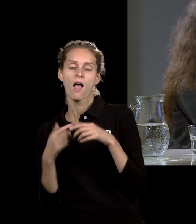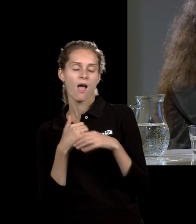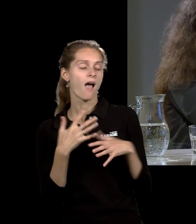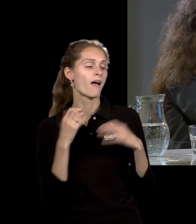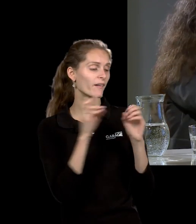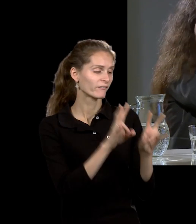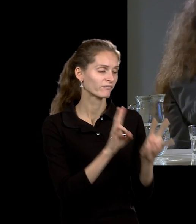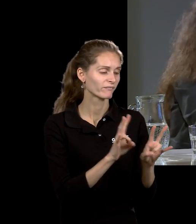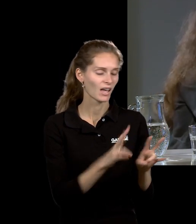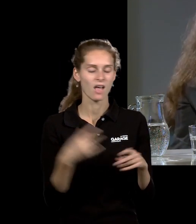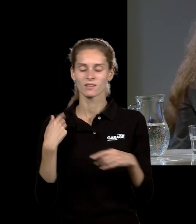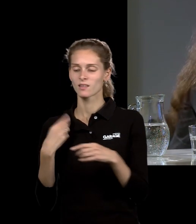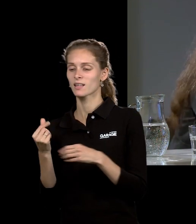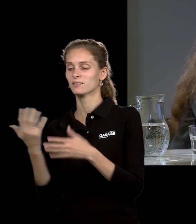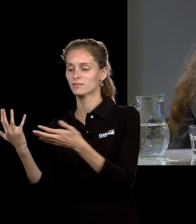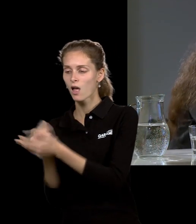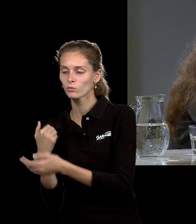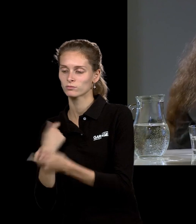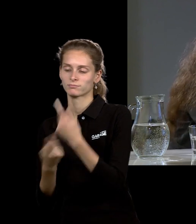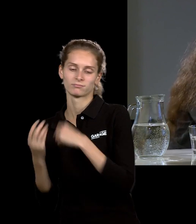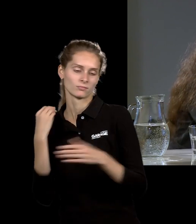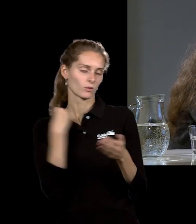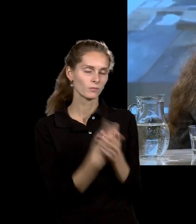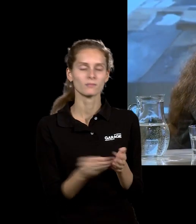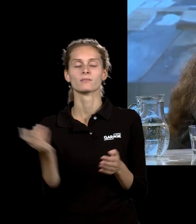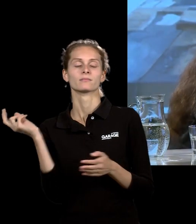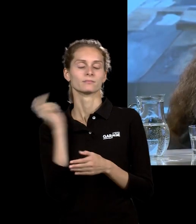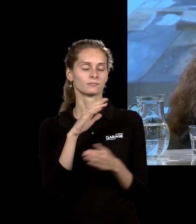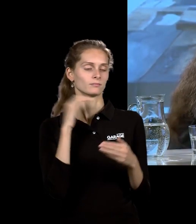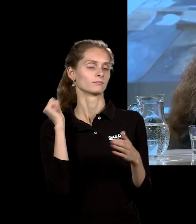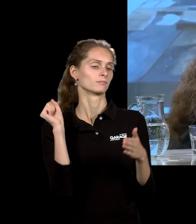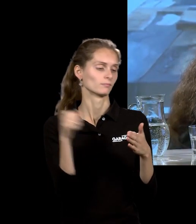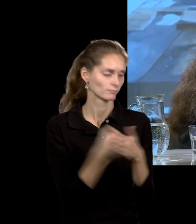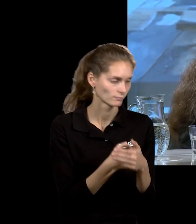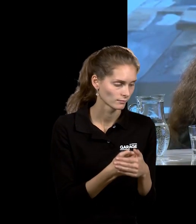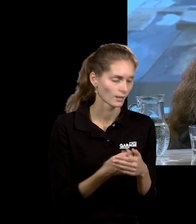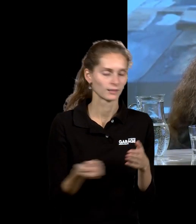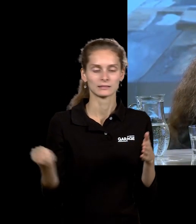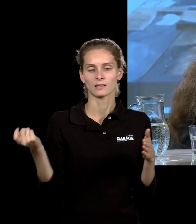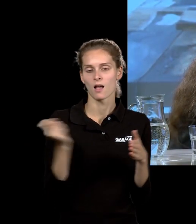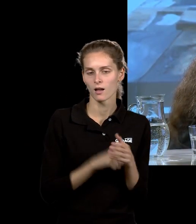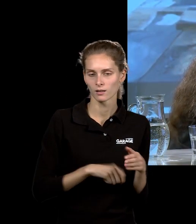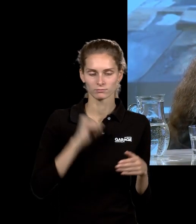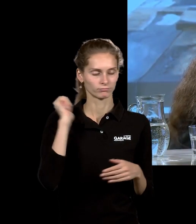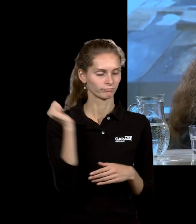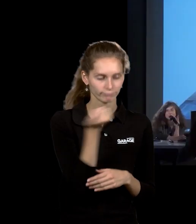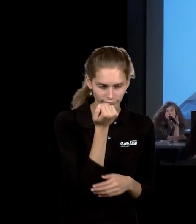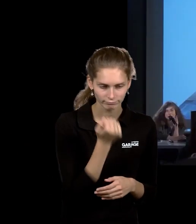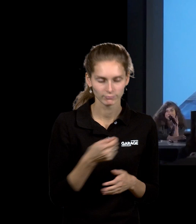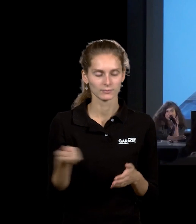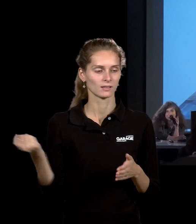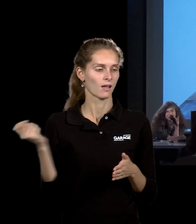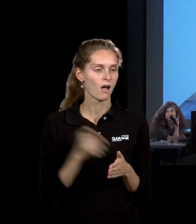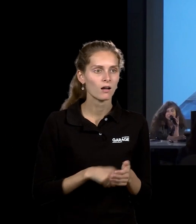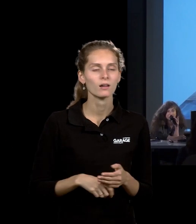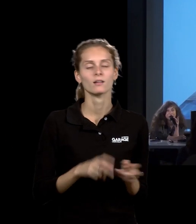был закрыт, но при этом вот это произведение очень знаменитое, там живет в музеях, его привозили в Москву на выставку Раушенберга, которая была одной из первых